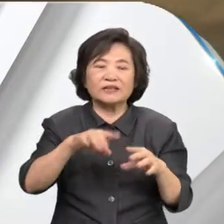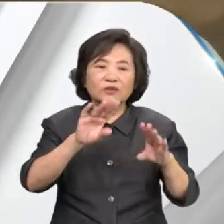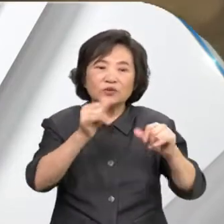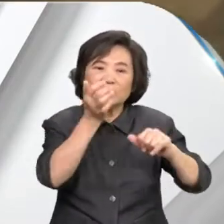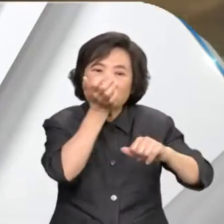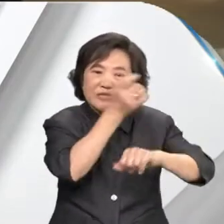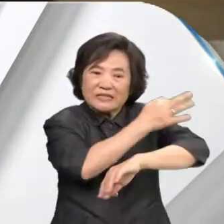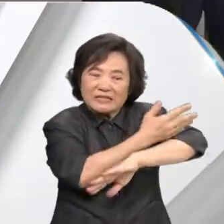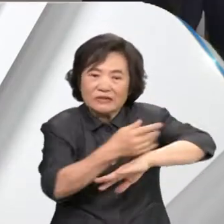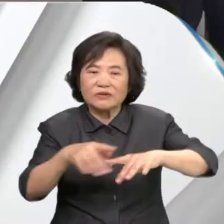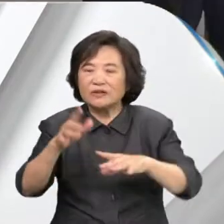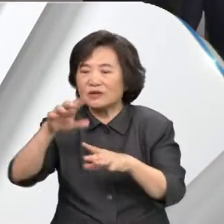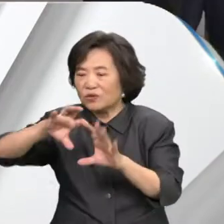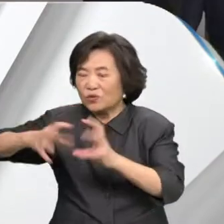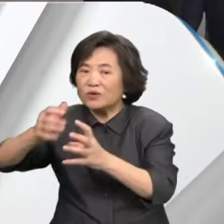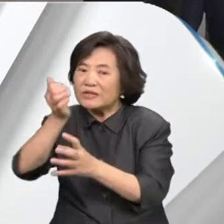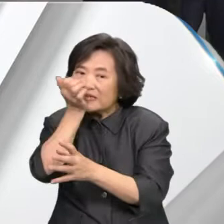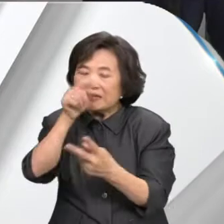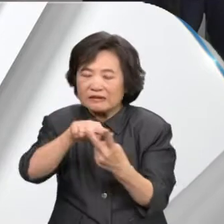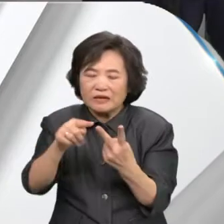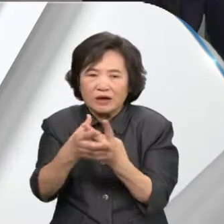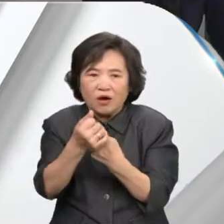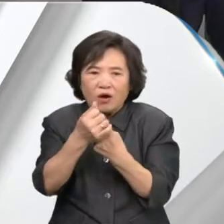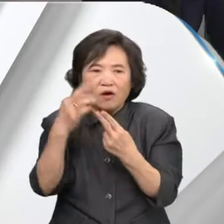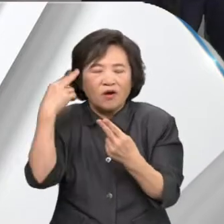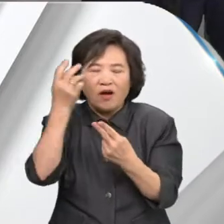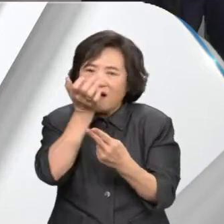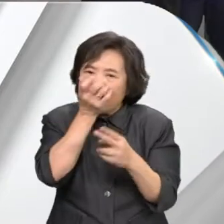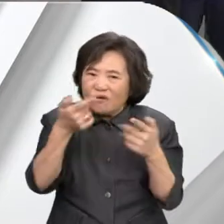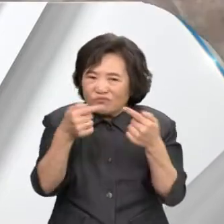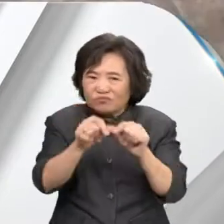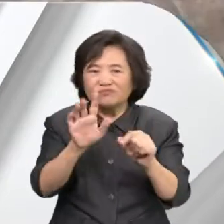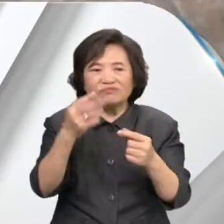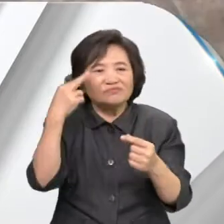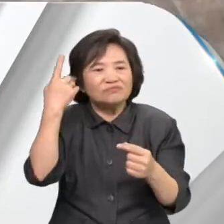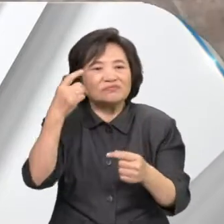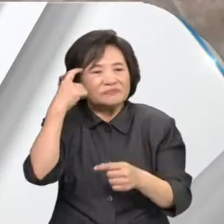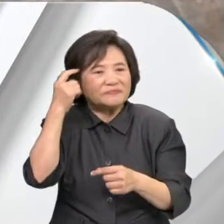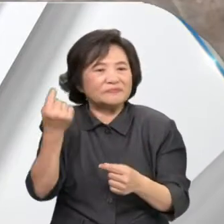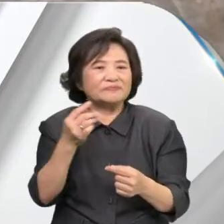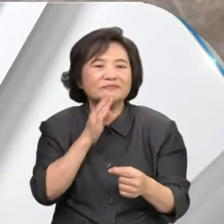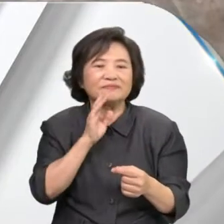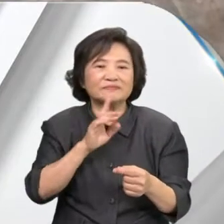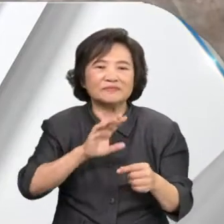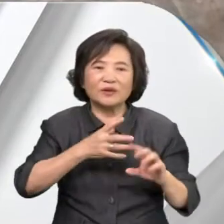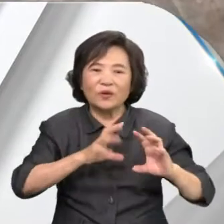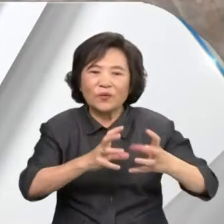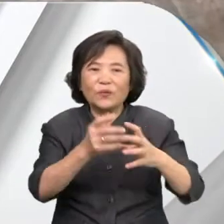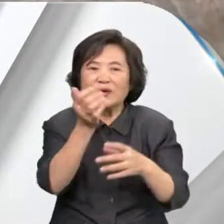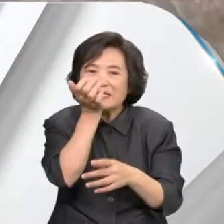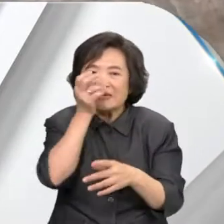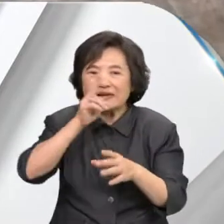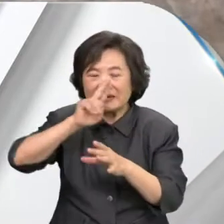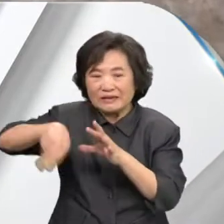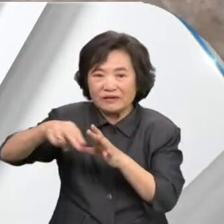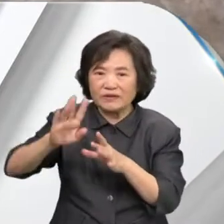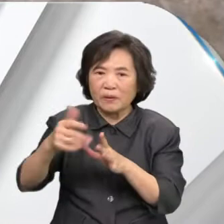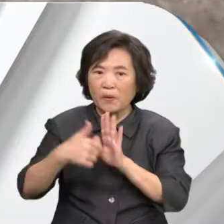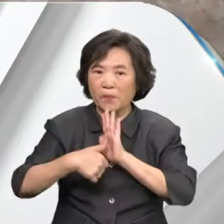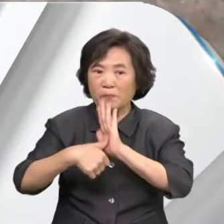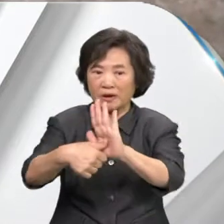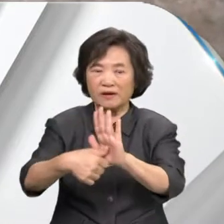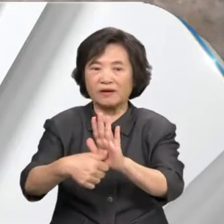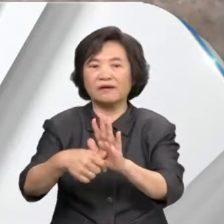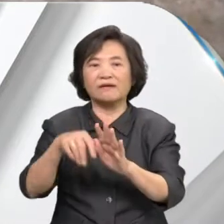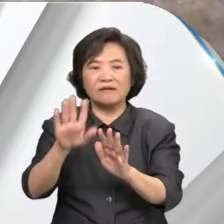咖啡看起来的意象也非常的相当好，打算因为滚石咖啡品牌的推出以